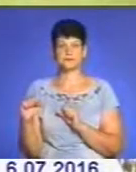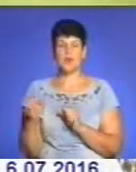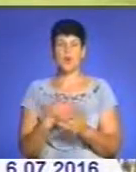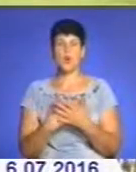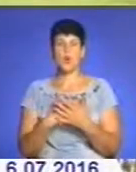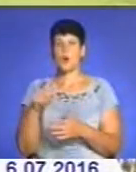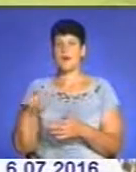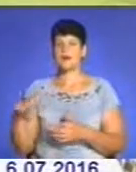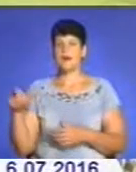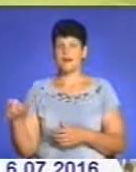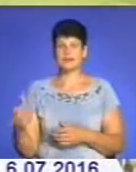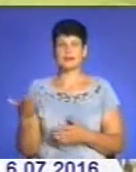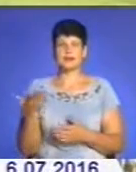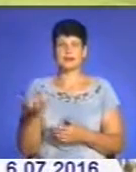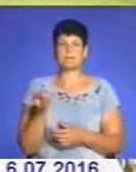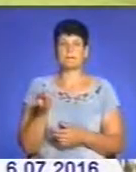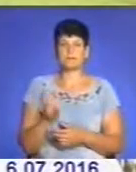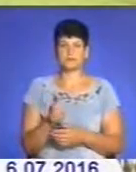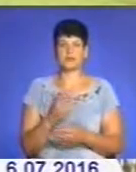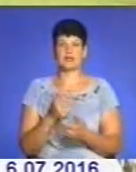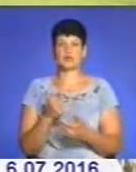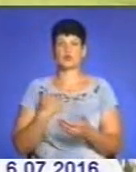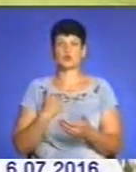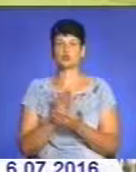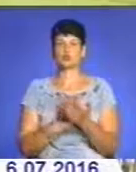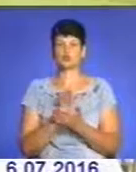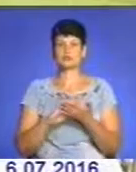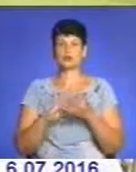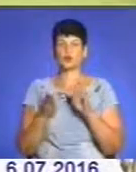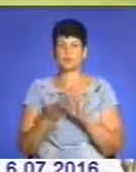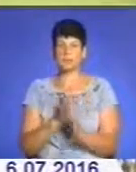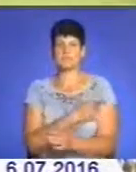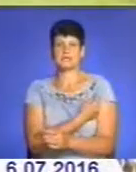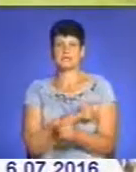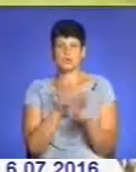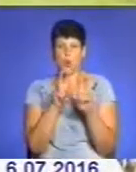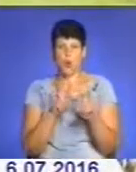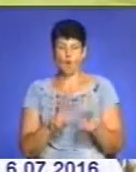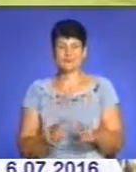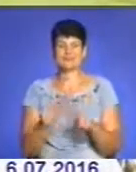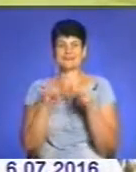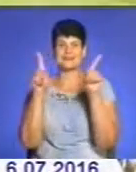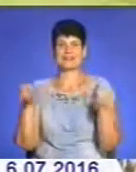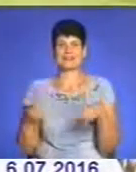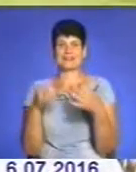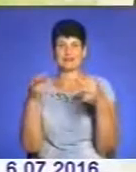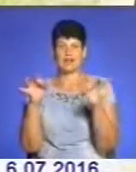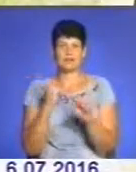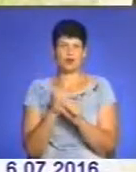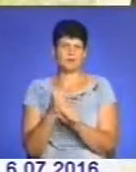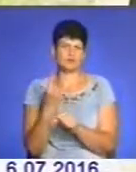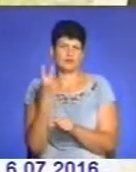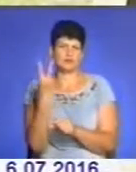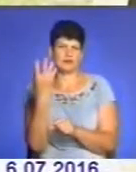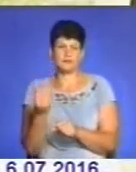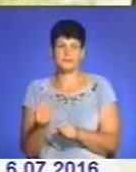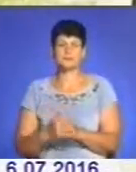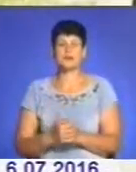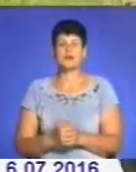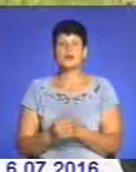громадяни, які йдуть на військову службу за контрактом, медичний огляд і сертифікати всі роблять за день, максимум за два. Сьогодні Україна все